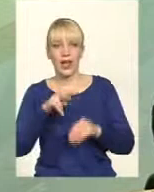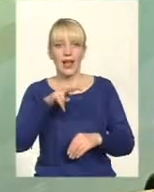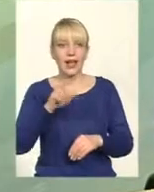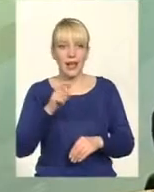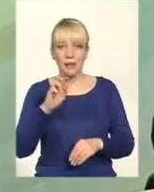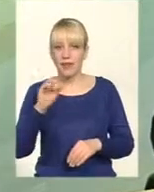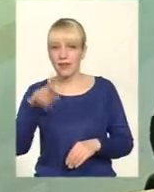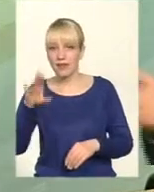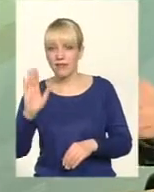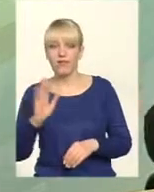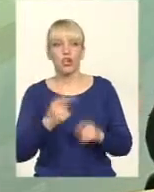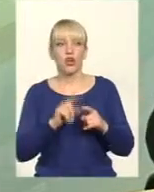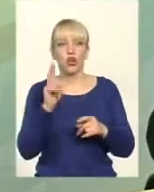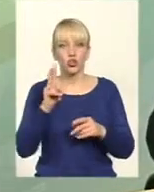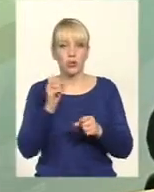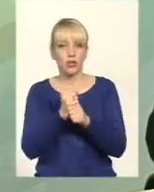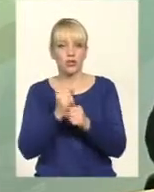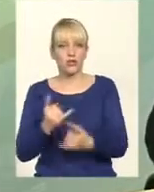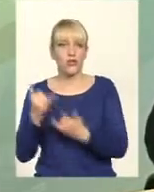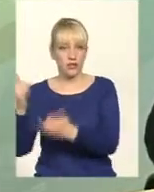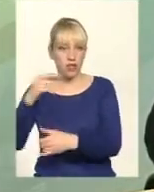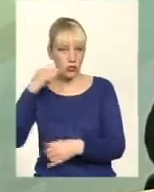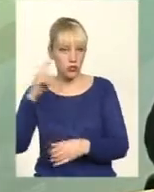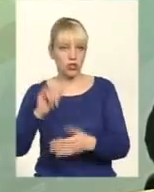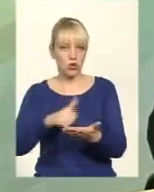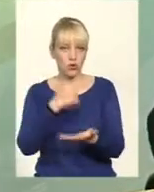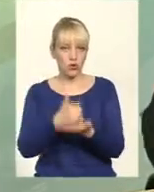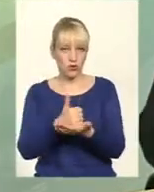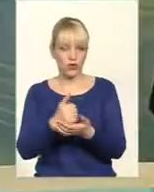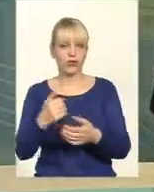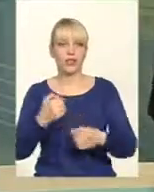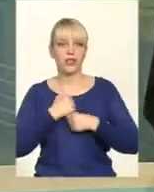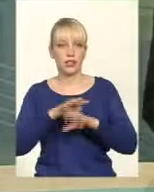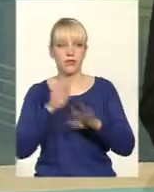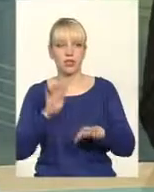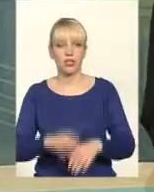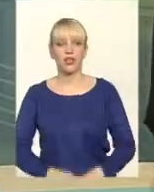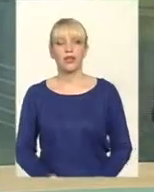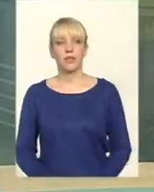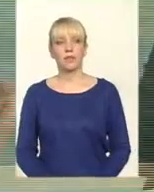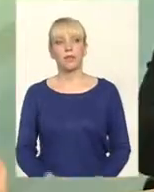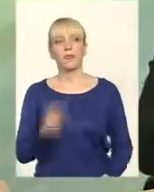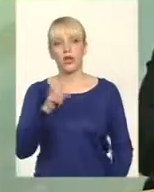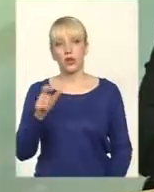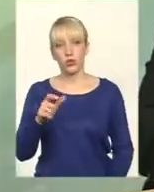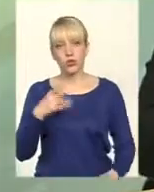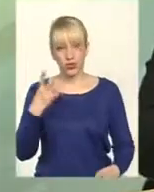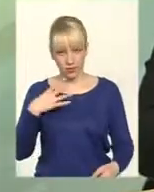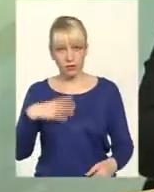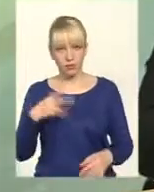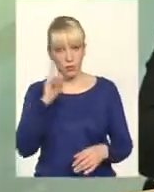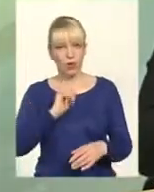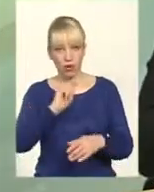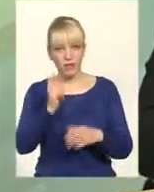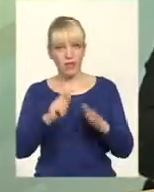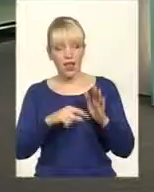Саламатін, це чисто громадяни Росії, очолювали збройні сили. Це ми розуміємо. Тобто людям потрібно терпіти, поки війна йде, розуміємо, а вона що нам буде треба це. Тепер ми